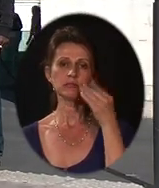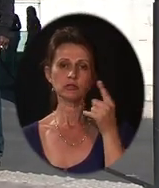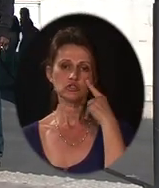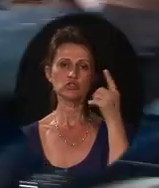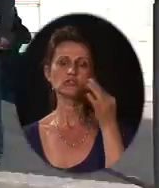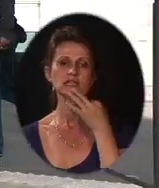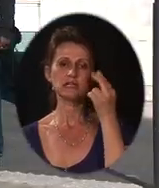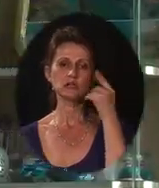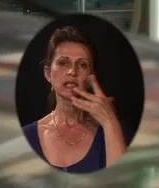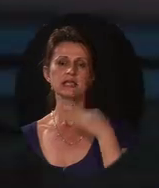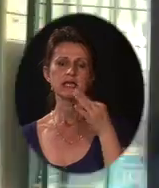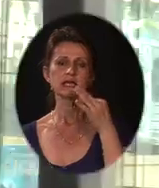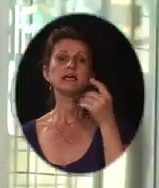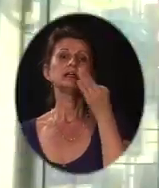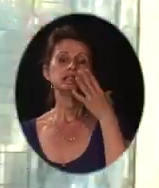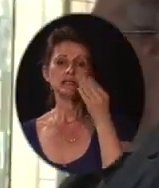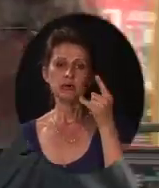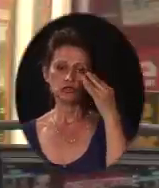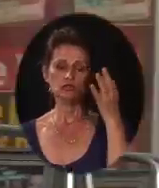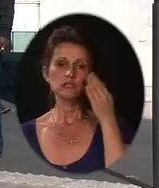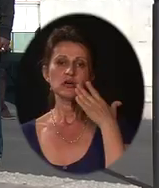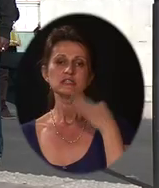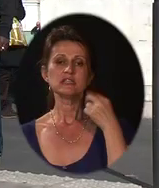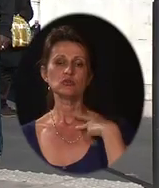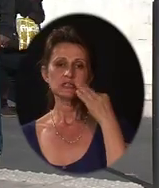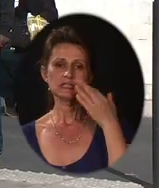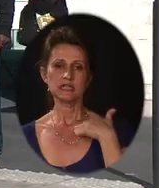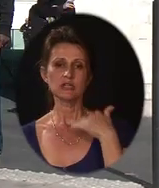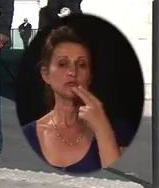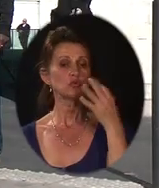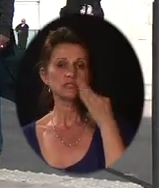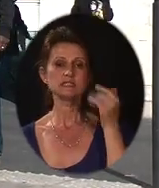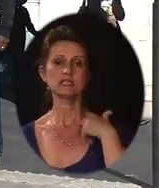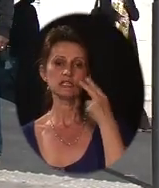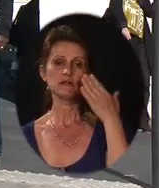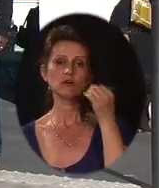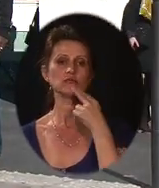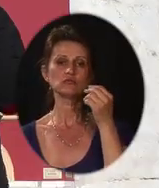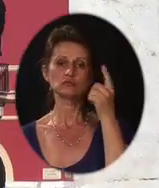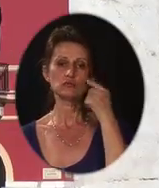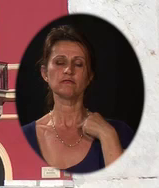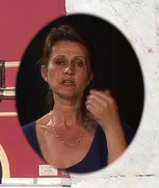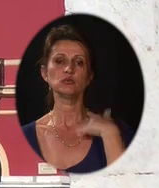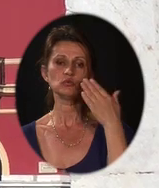sais que derrière cette bande, je suis en sécurité. Vous aussi, les enfants, vous devez utiliser la bande d'éveil de vigilance comme repère.